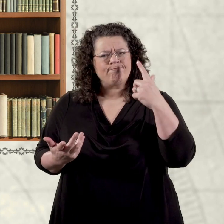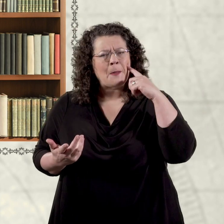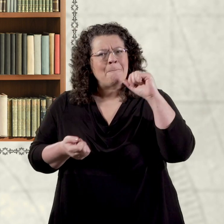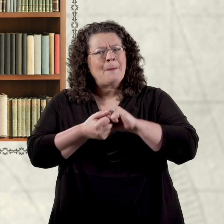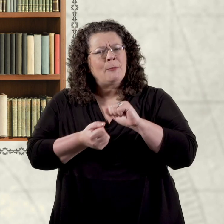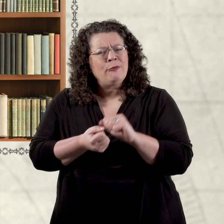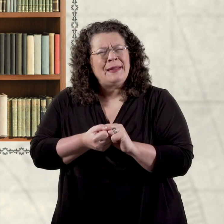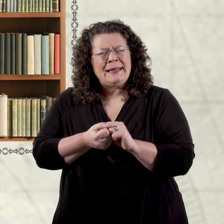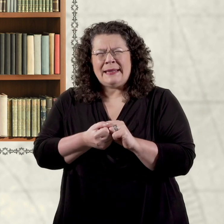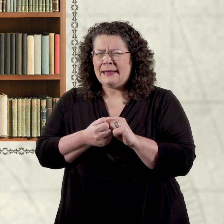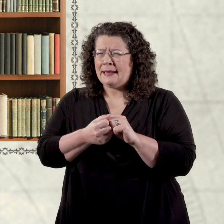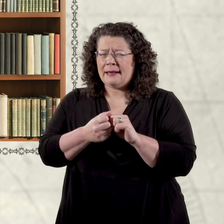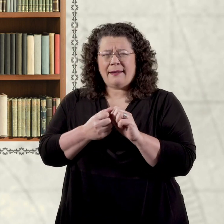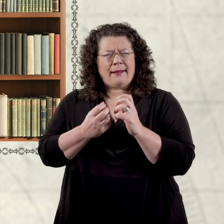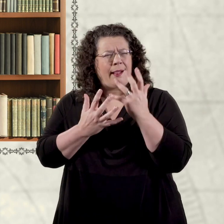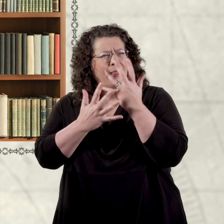A